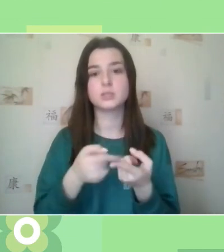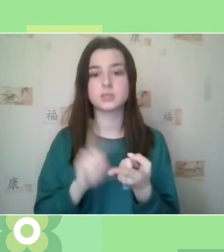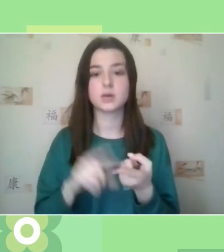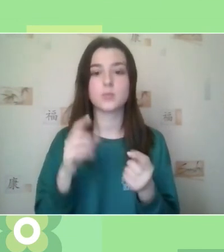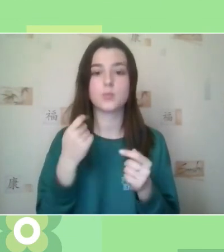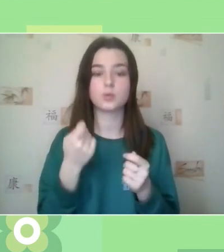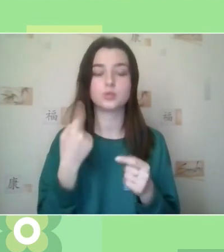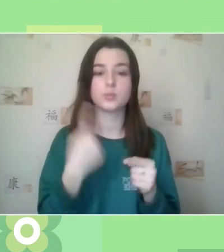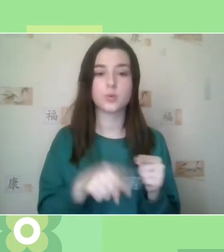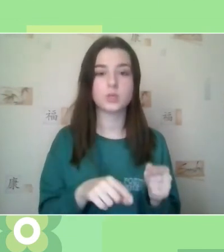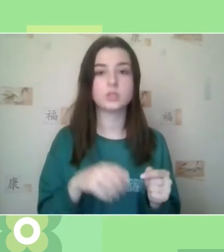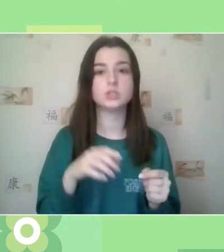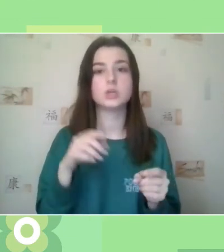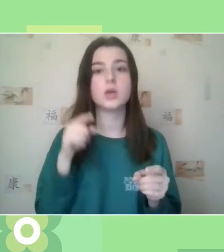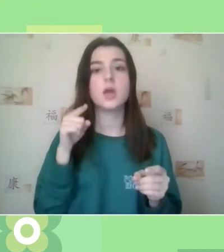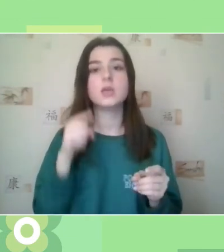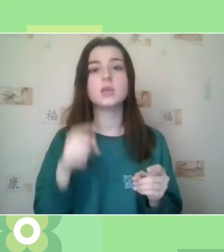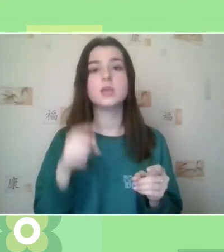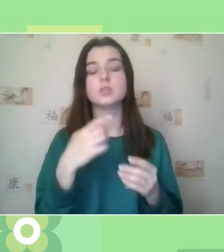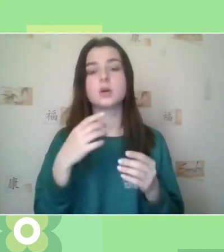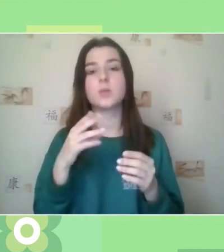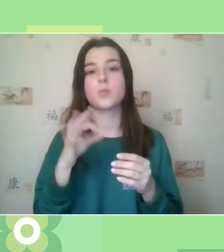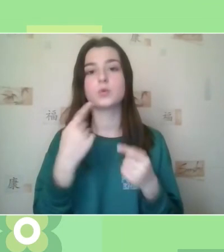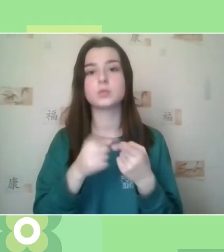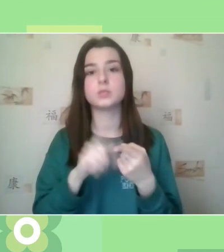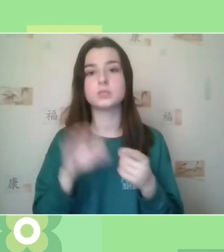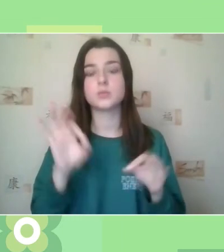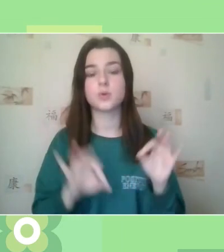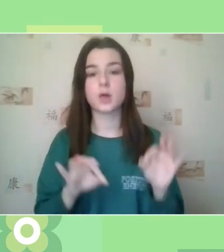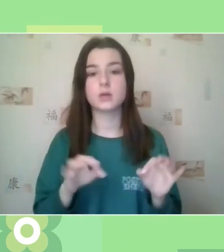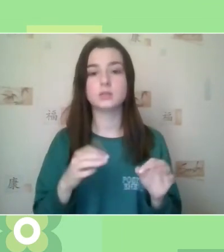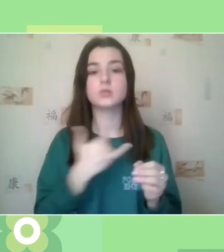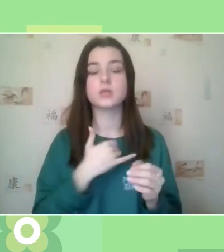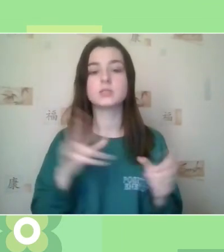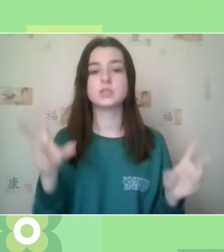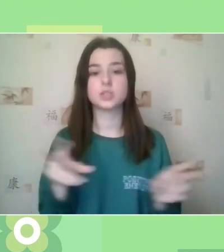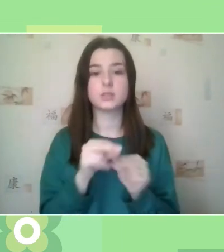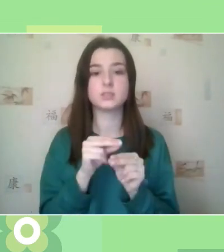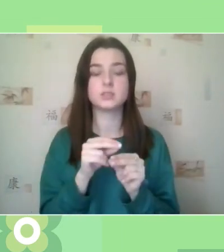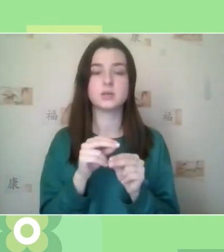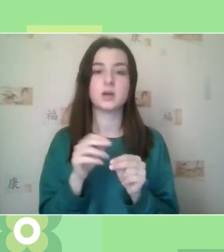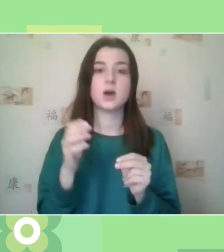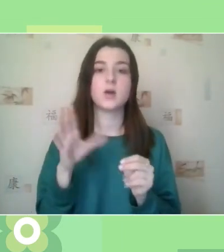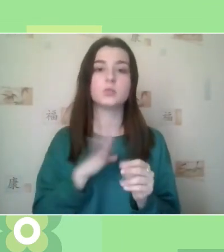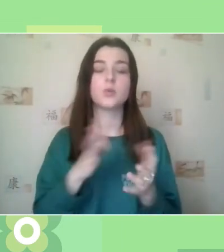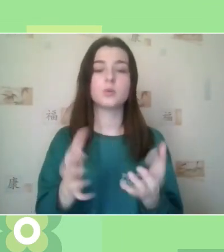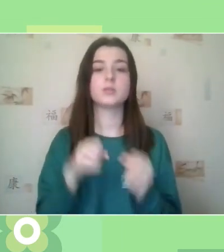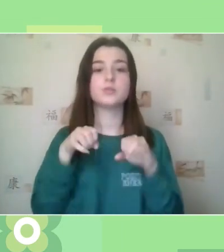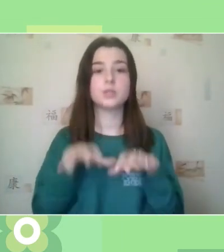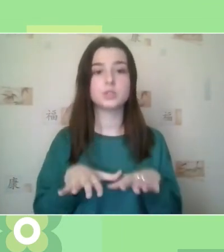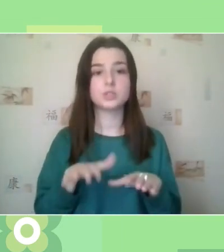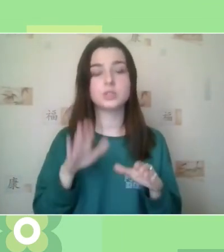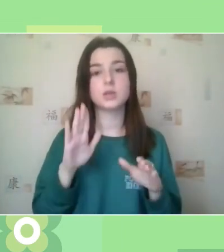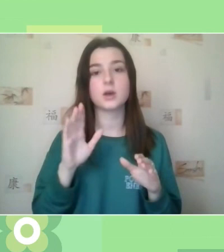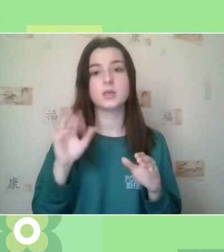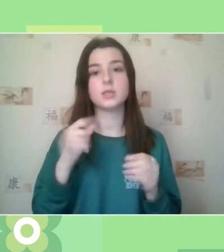і дідусів, акумулюють його на голосування і такі проекти виграють. У нас, на щастя, в Кропивницькому було прийнято рішення, і це записано в